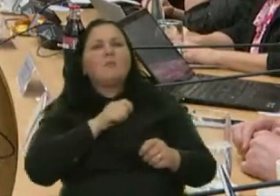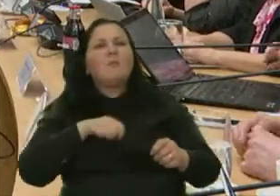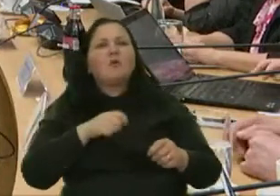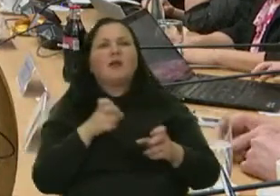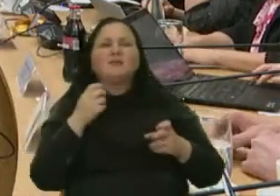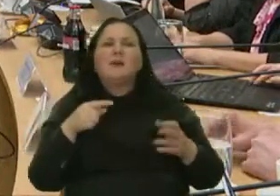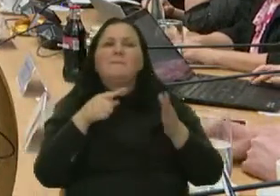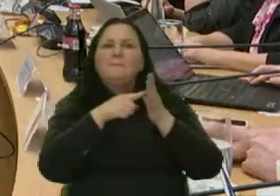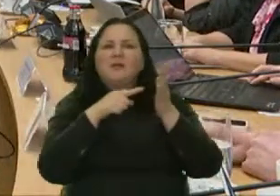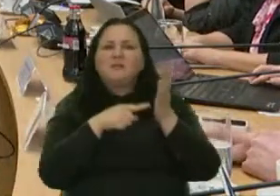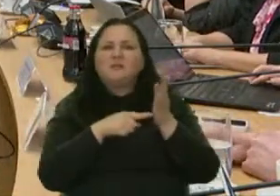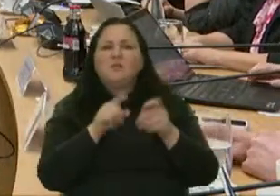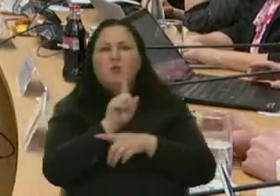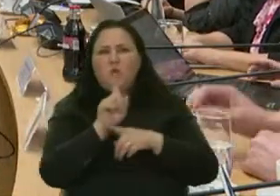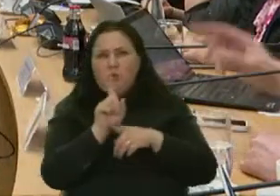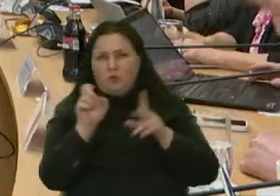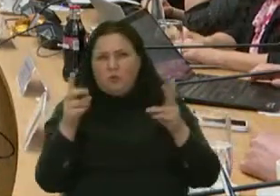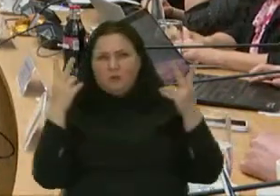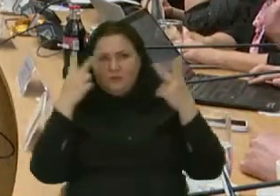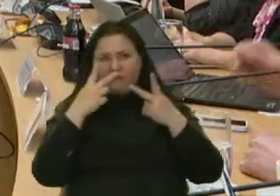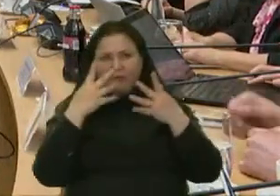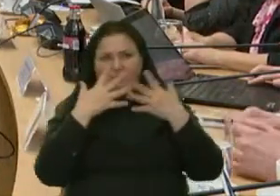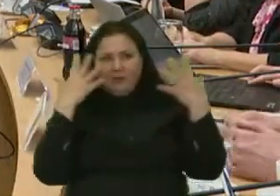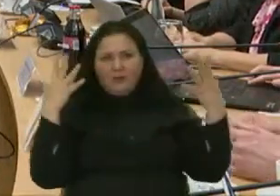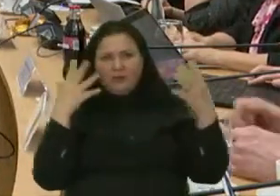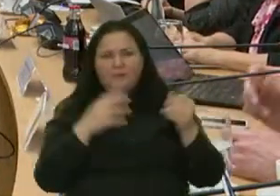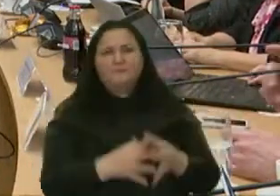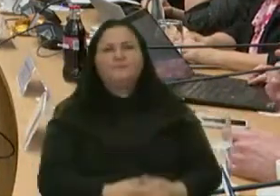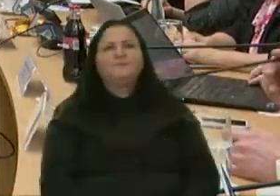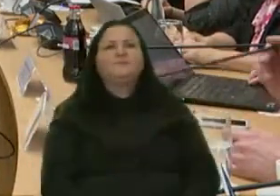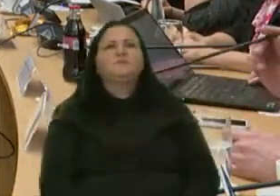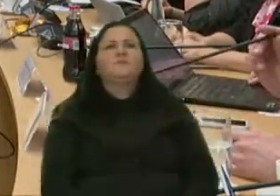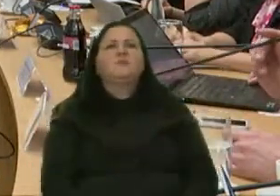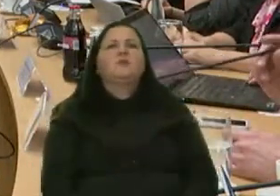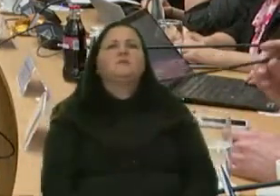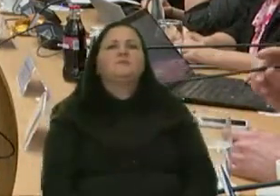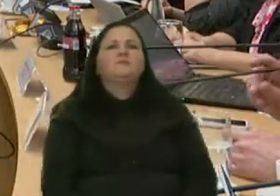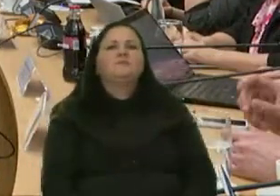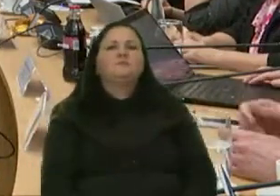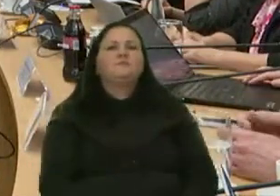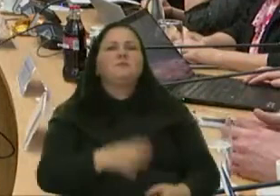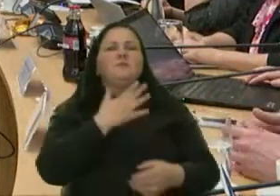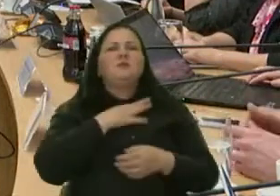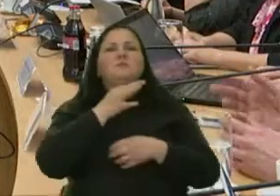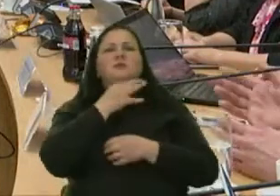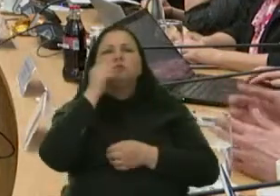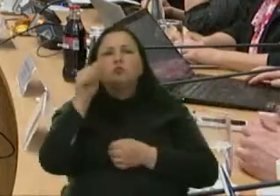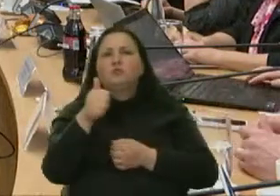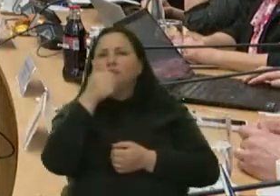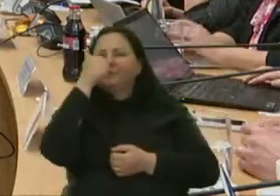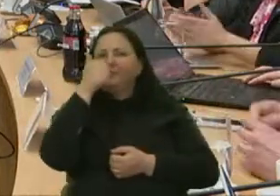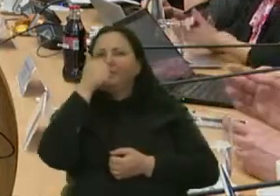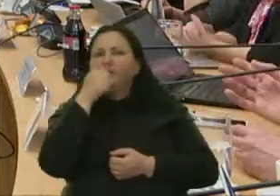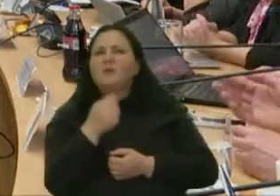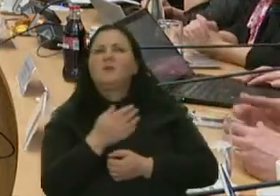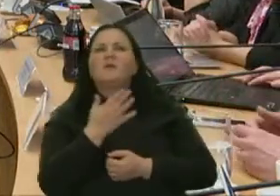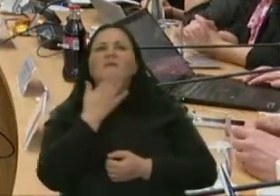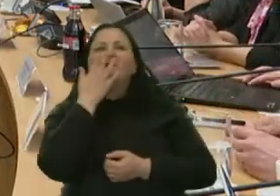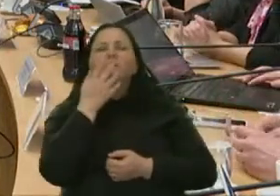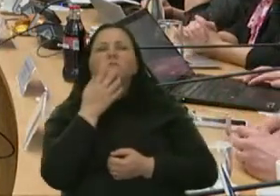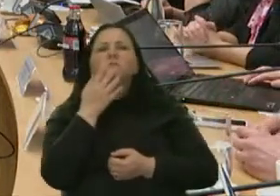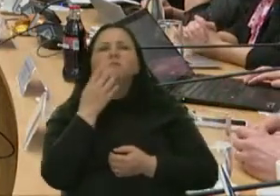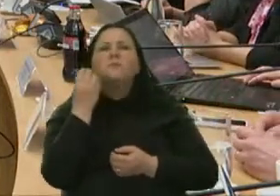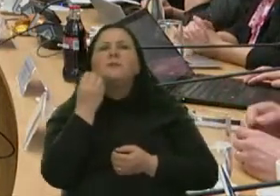lucrurile între ele Mulțumesc vă rog vizavi de imprimeriile